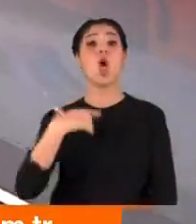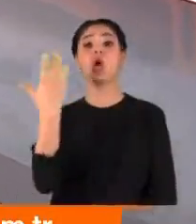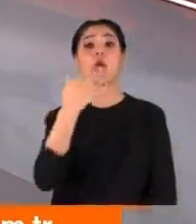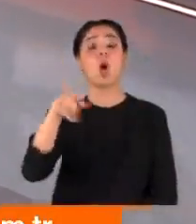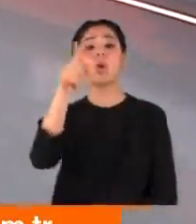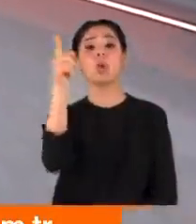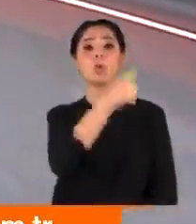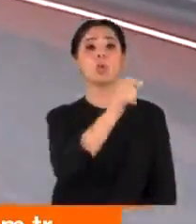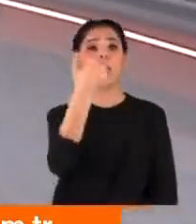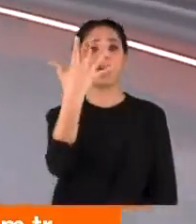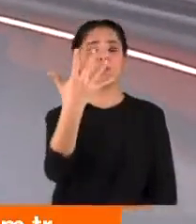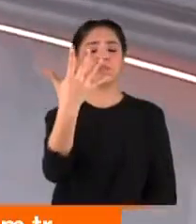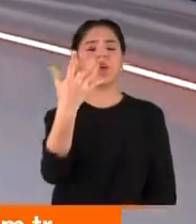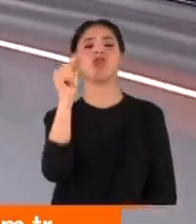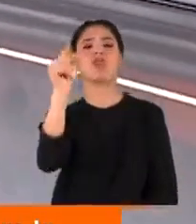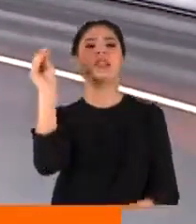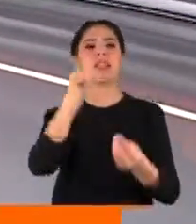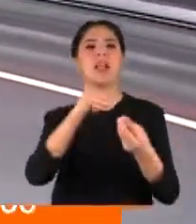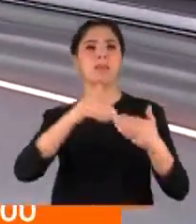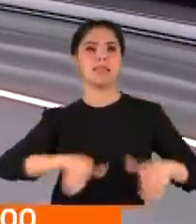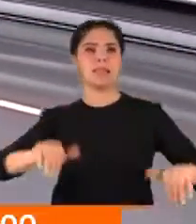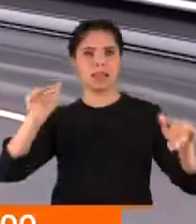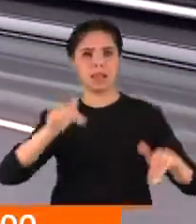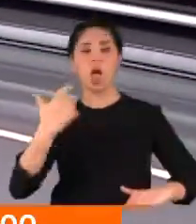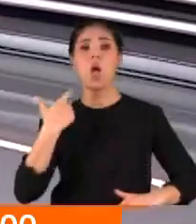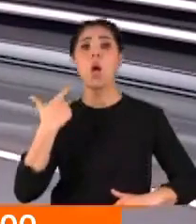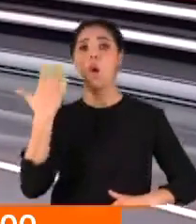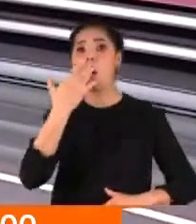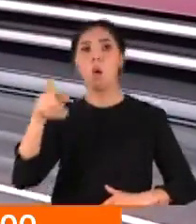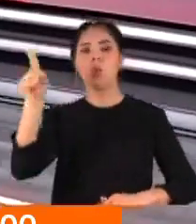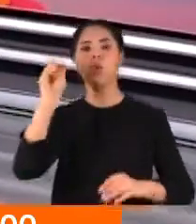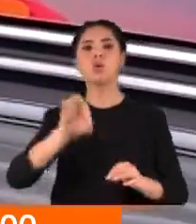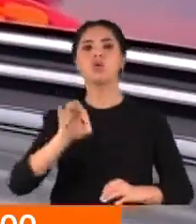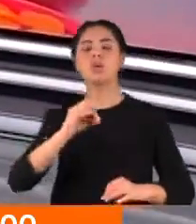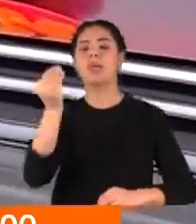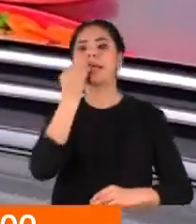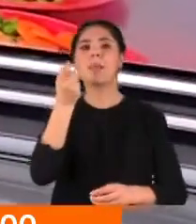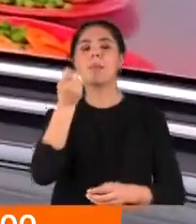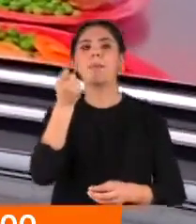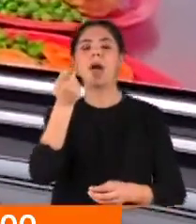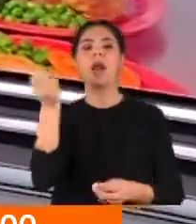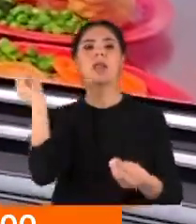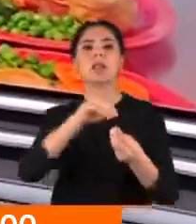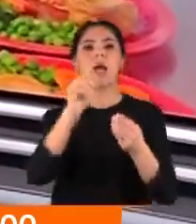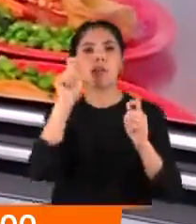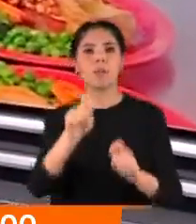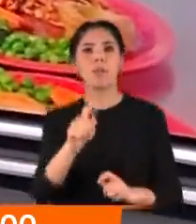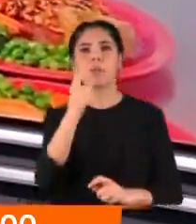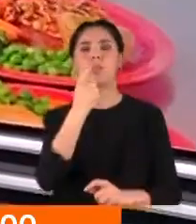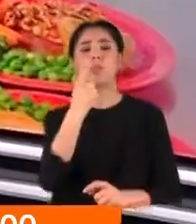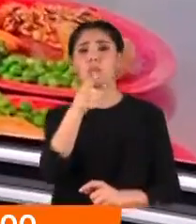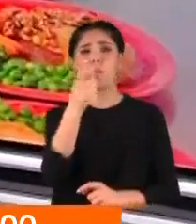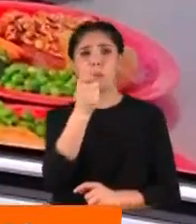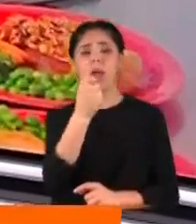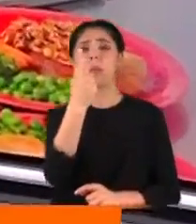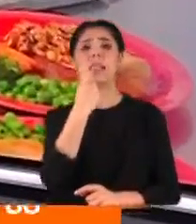Özel okullara %65 zam sınırı gelmişti hatırlayacaksınız ama okullar şimdi özellikle yemek ücretlerine zam yapıyor. Öyle ki bu fiyat yıllık 35-40